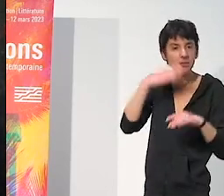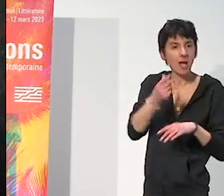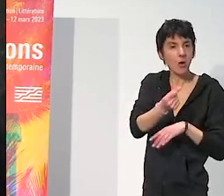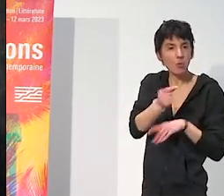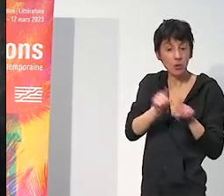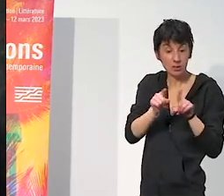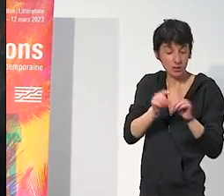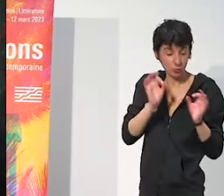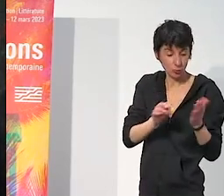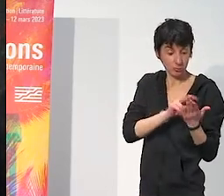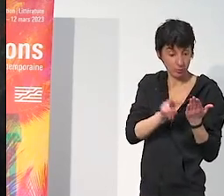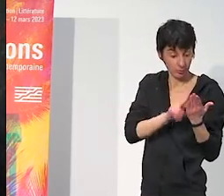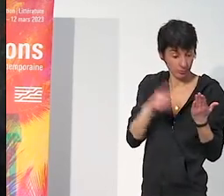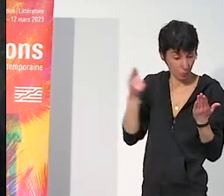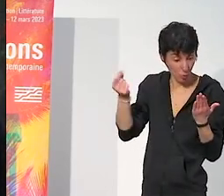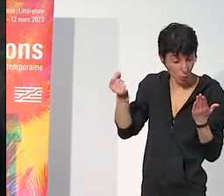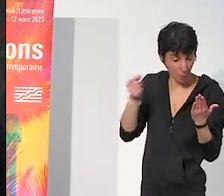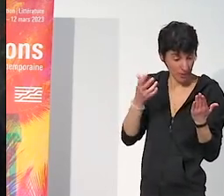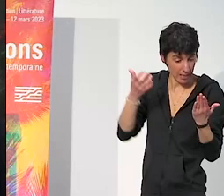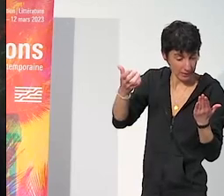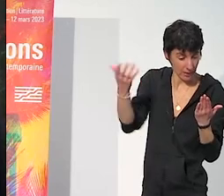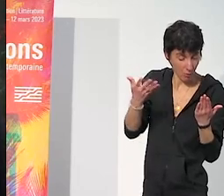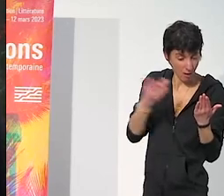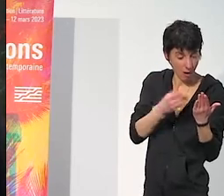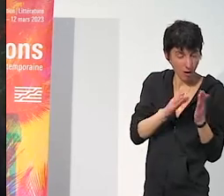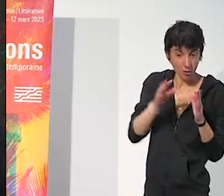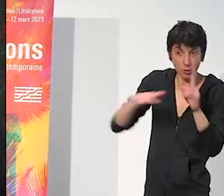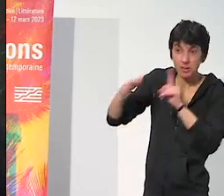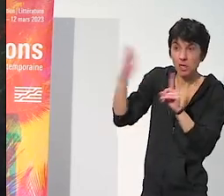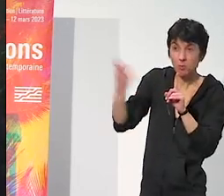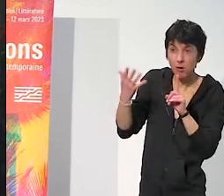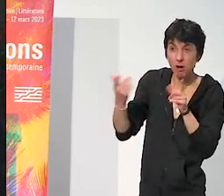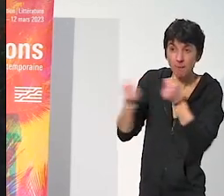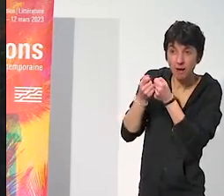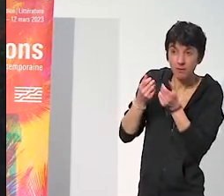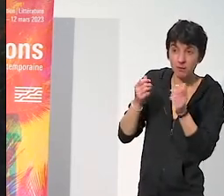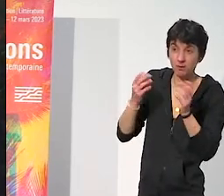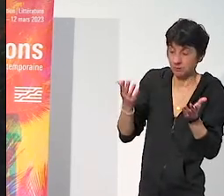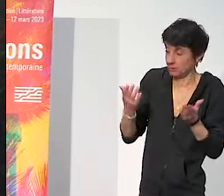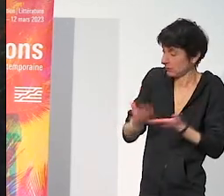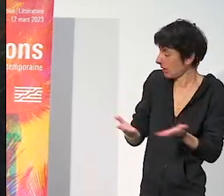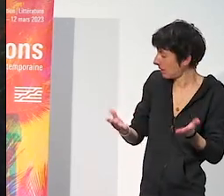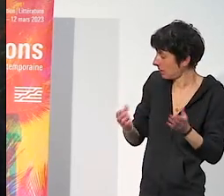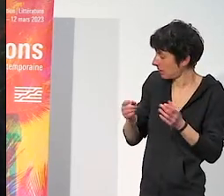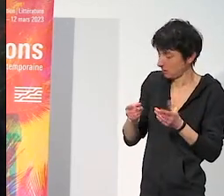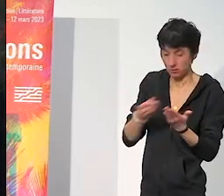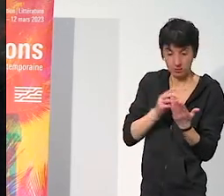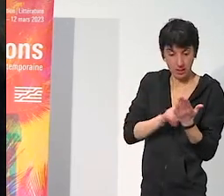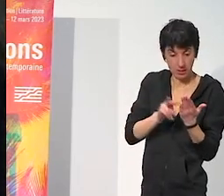voit absolument leurs désirs et à quelle société ils répondent. Voilà, on le